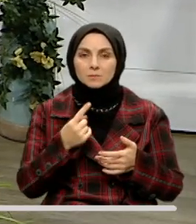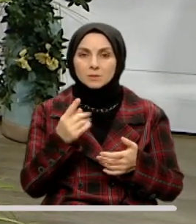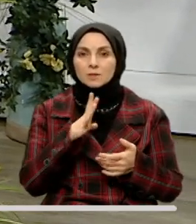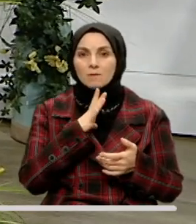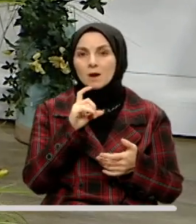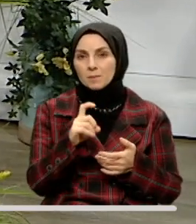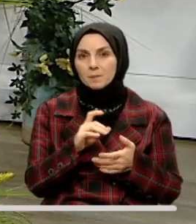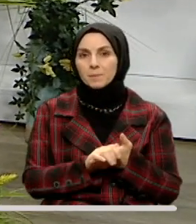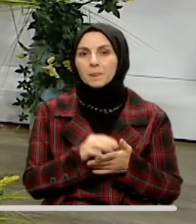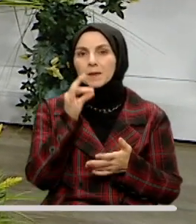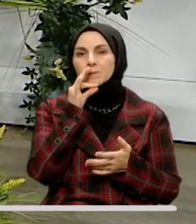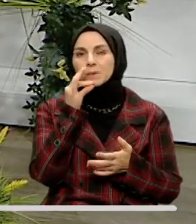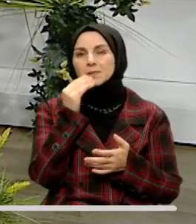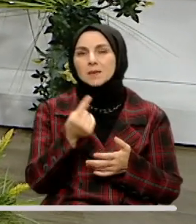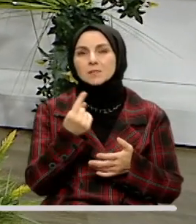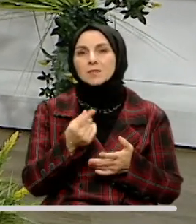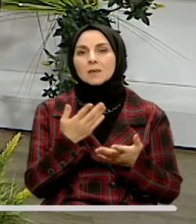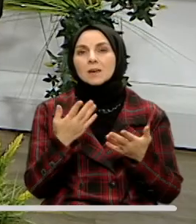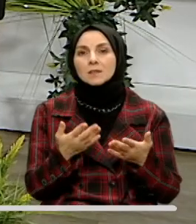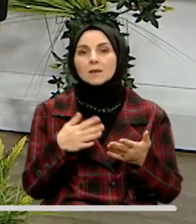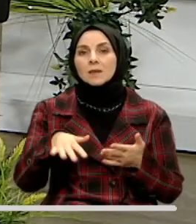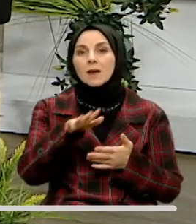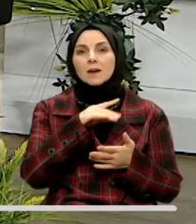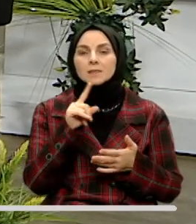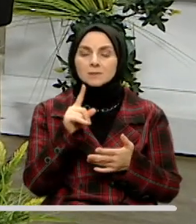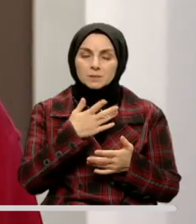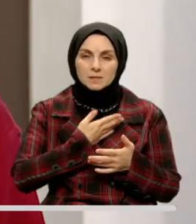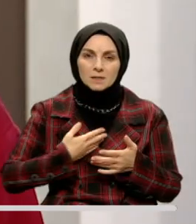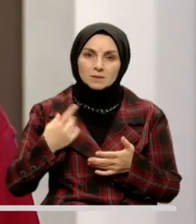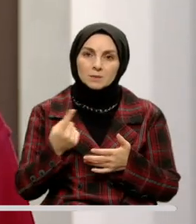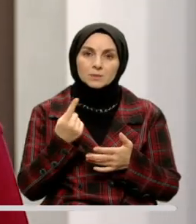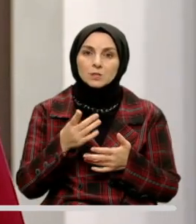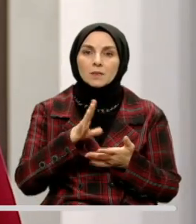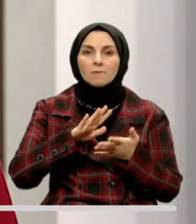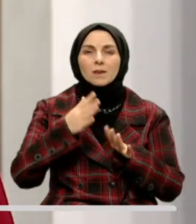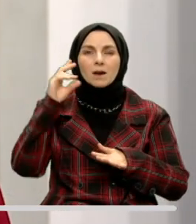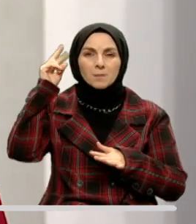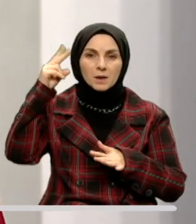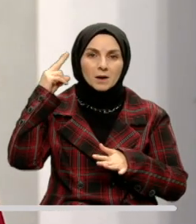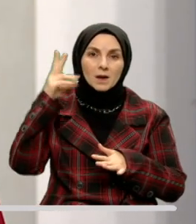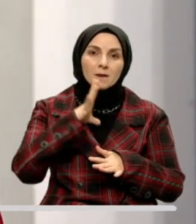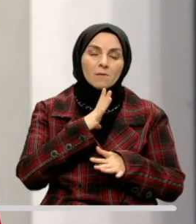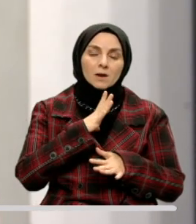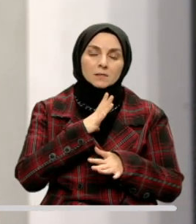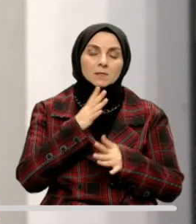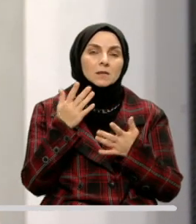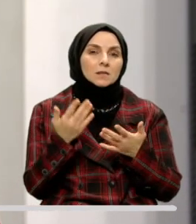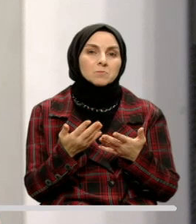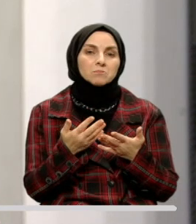Yani benzer şeyler. Sonuç olarak herkesin illaki bir hobisi vardır veya bir hayali vardır, yapmak istediği bir şey vardır.